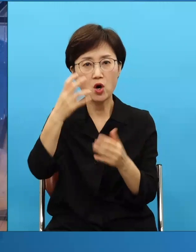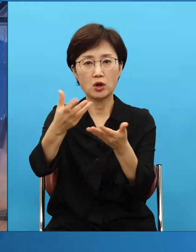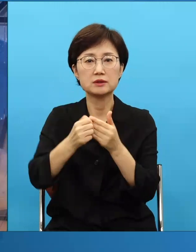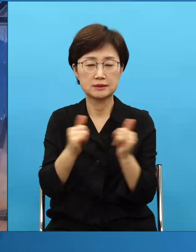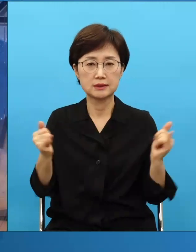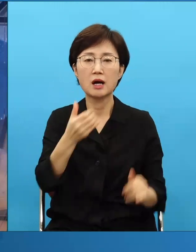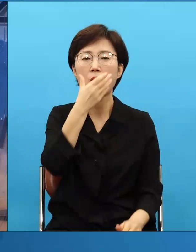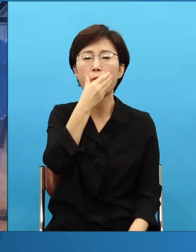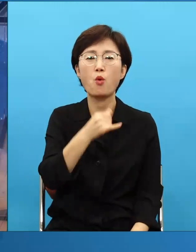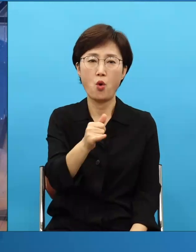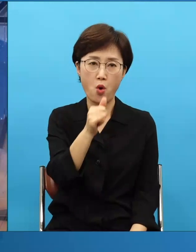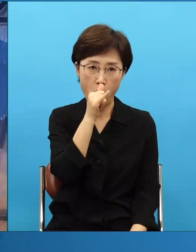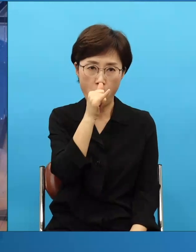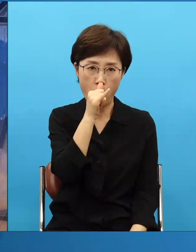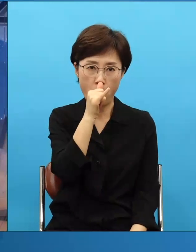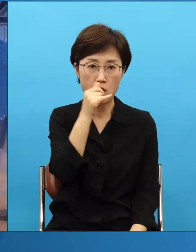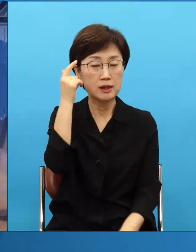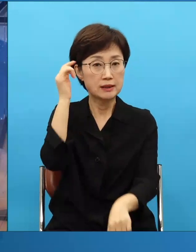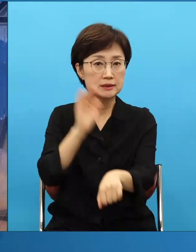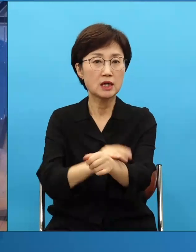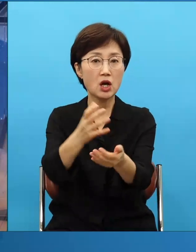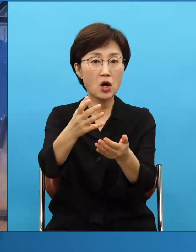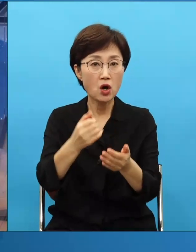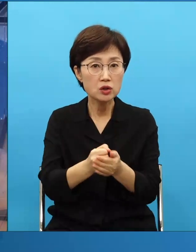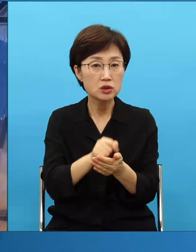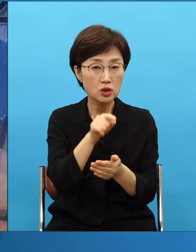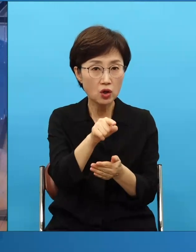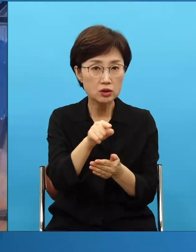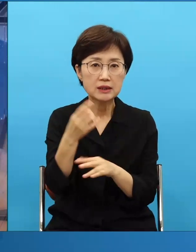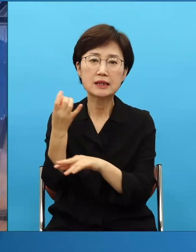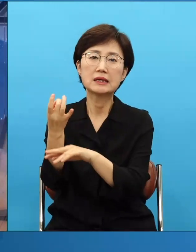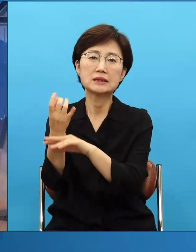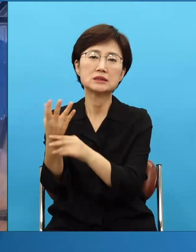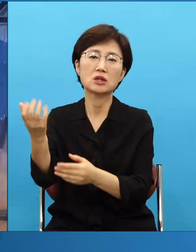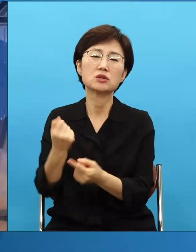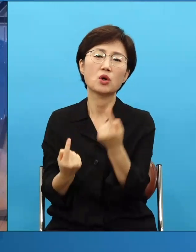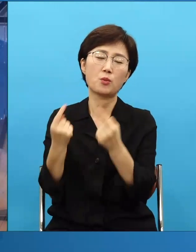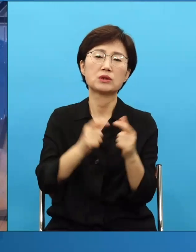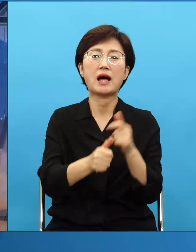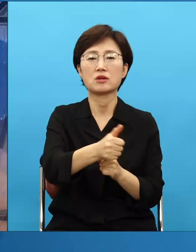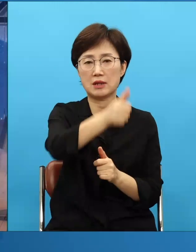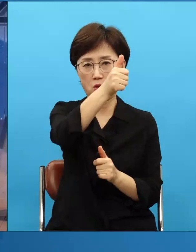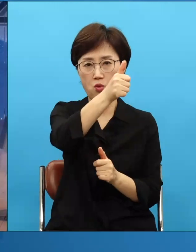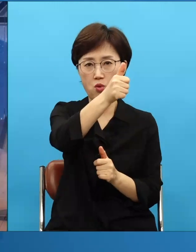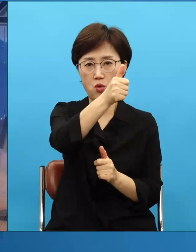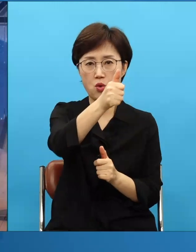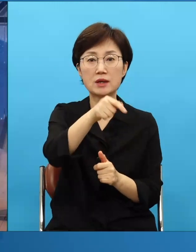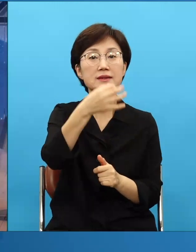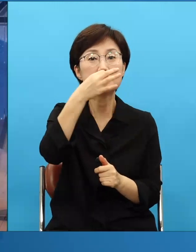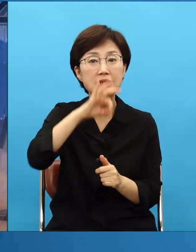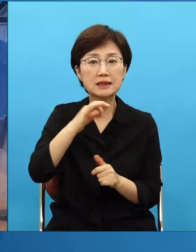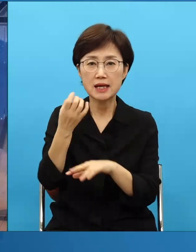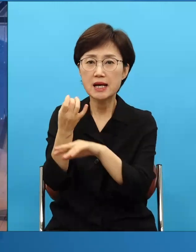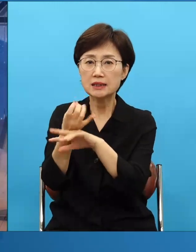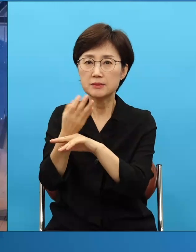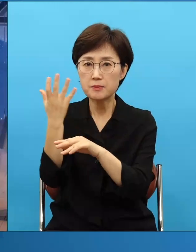명철을 얻는 자는 복이 있나니 For she is more profitable than silver and yields